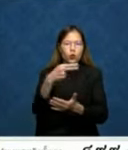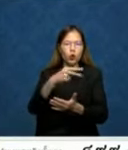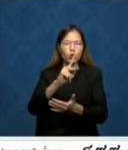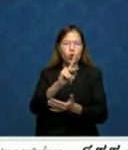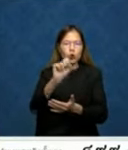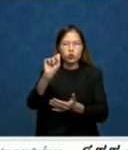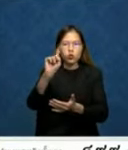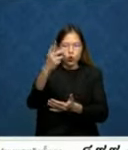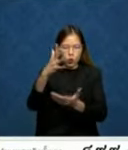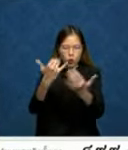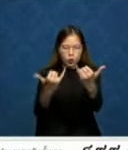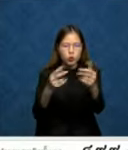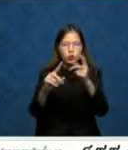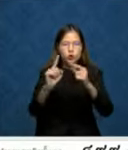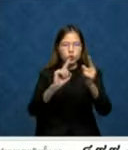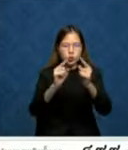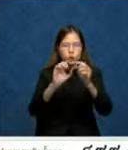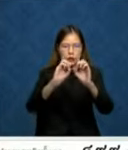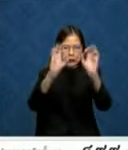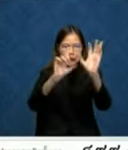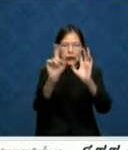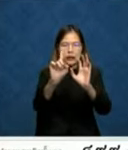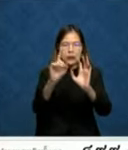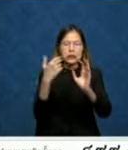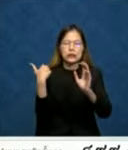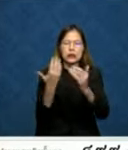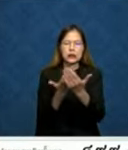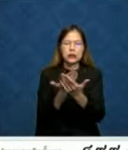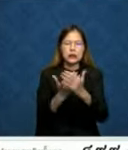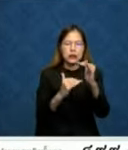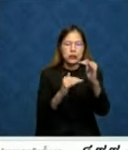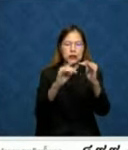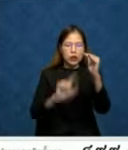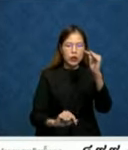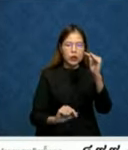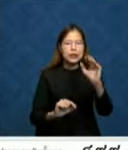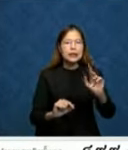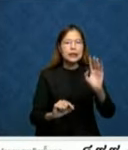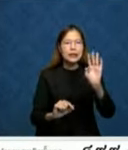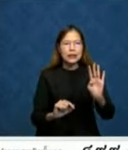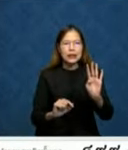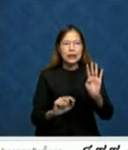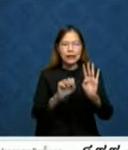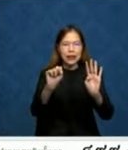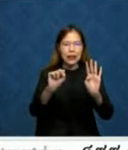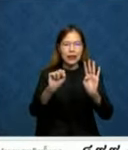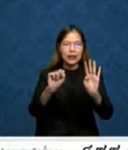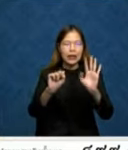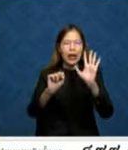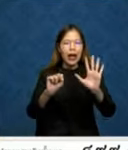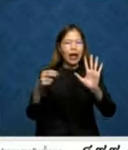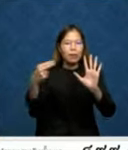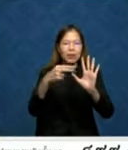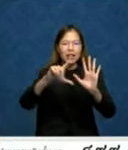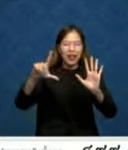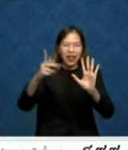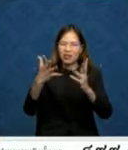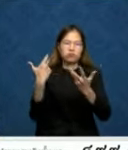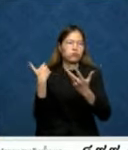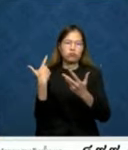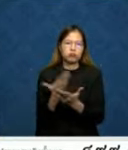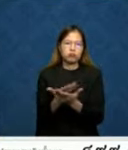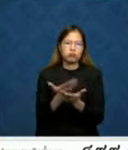จจริงนะตอนนี้ที่เราคุยกันชัดเจนนะครับวงเงินลดเหลือ 450,000 ล้านบาทและ2เม็ดเงินใหม่ไม่เยอะเท่าเ